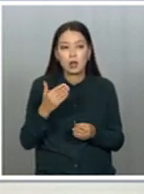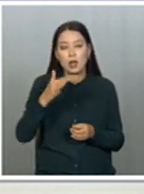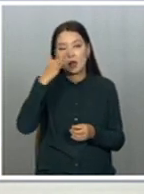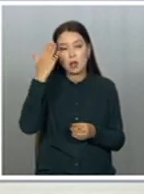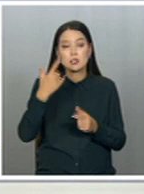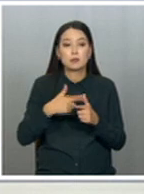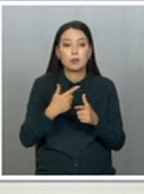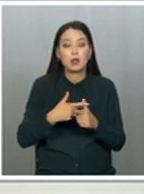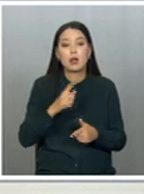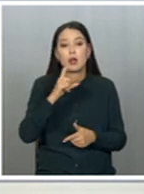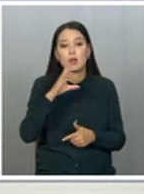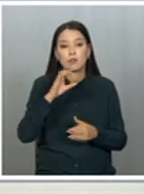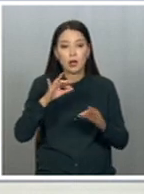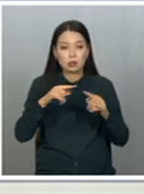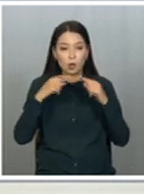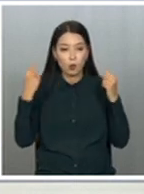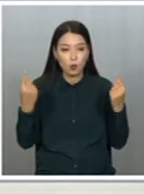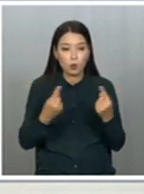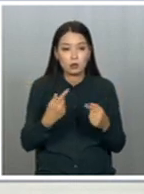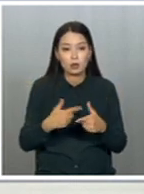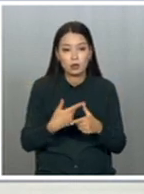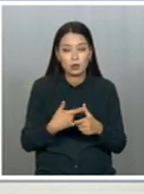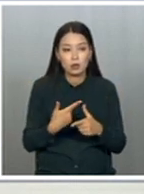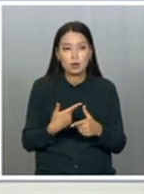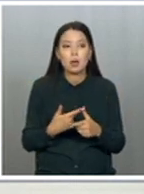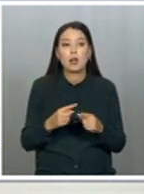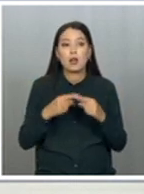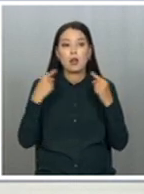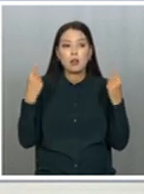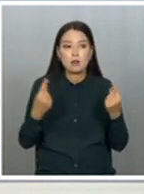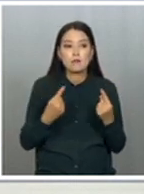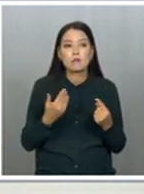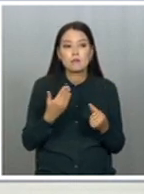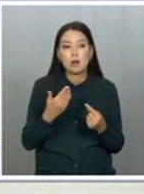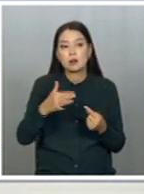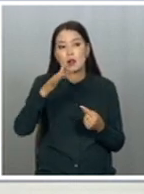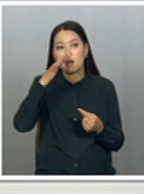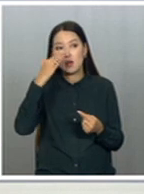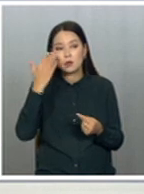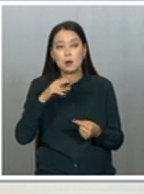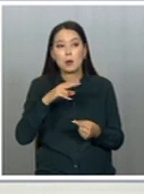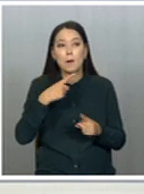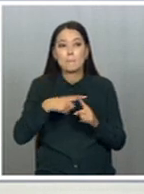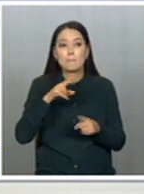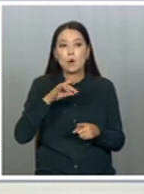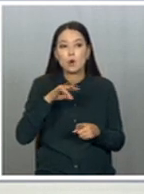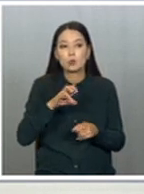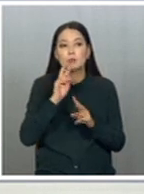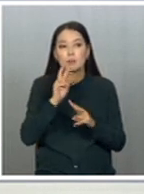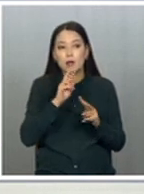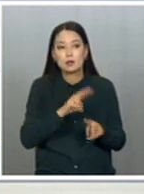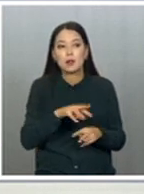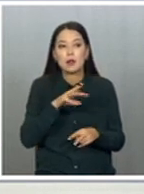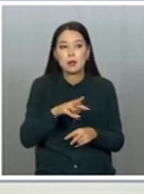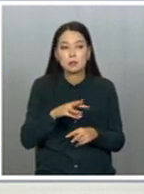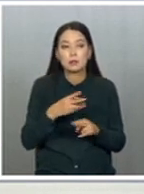экваторы деп атайды. Полюсте және бақыланатын шырақ арқылы өтетін сфераның үлкен дөңгелегі